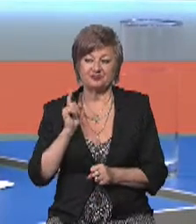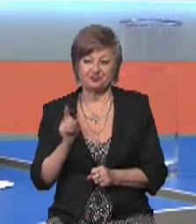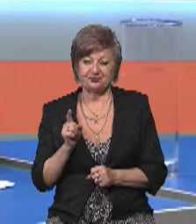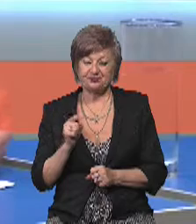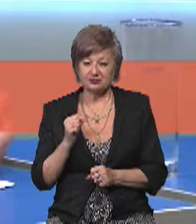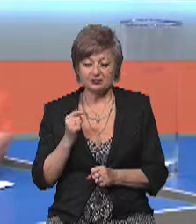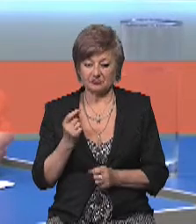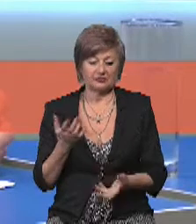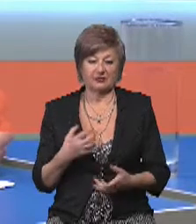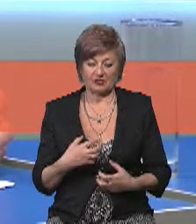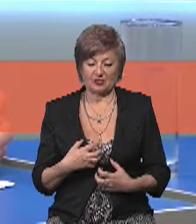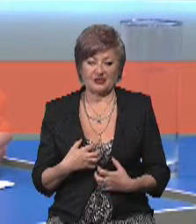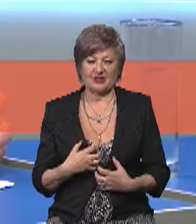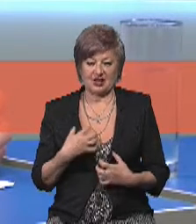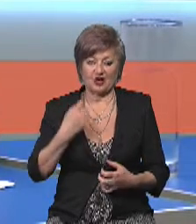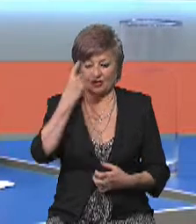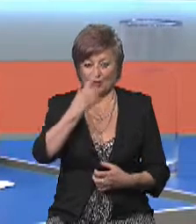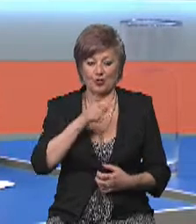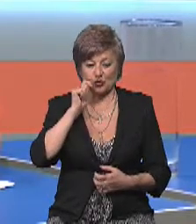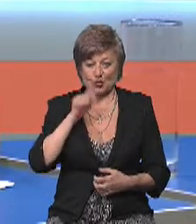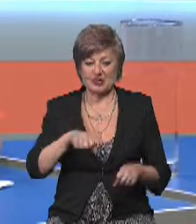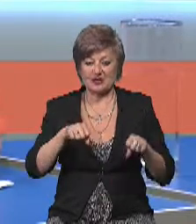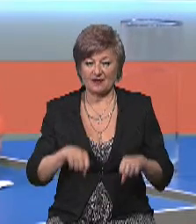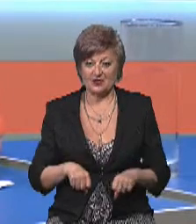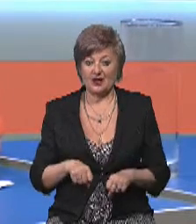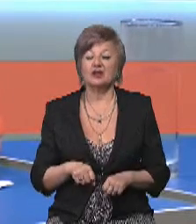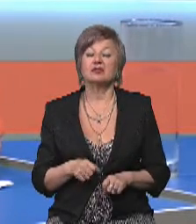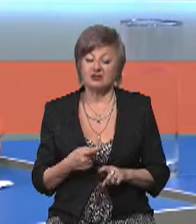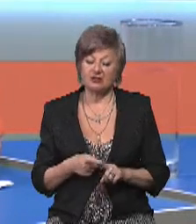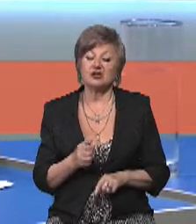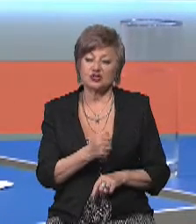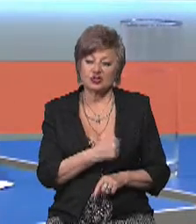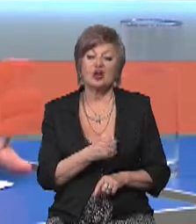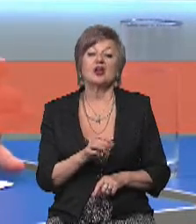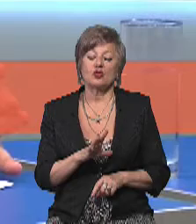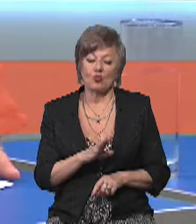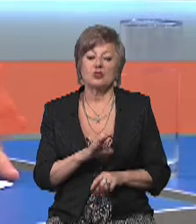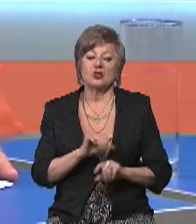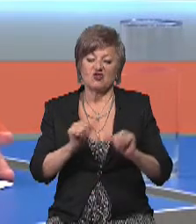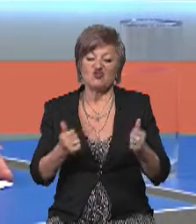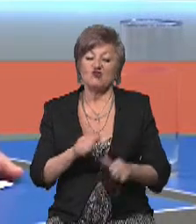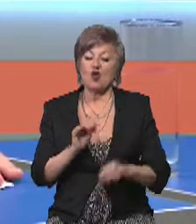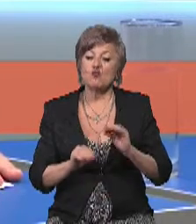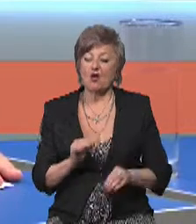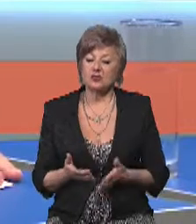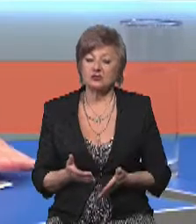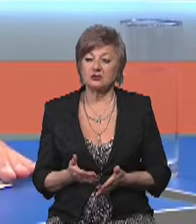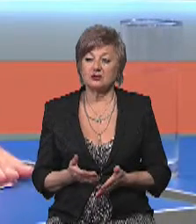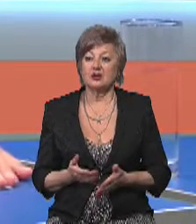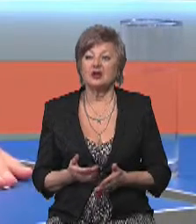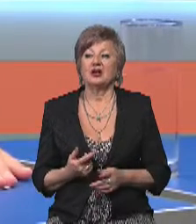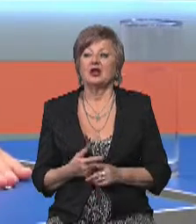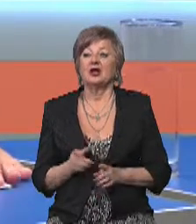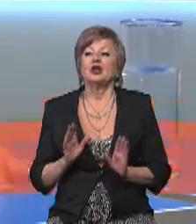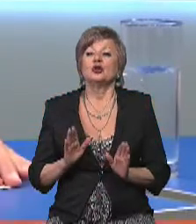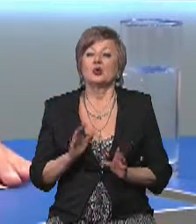демонічний образ української влади. І він, на жаль, був сформований. Я проти того, щоб казати, що от це все